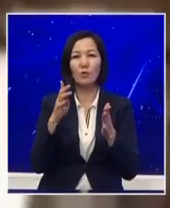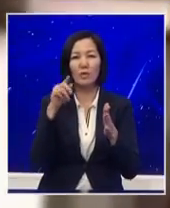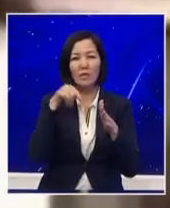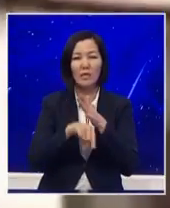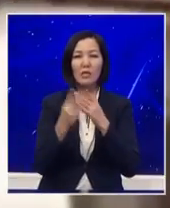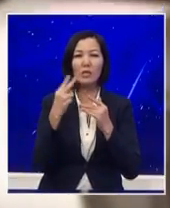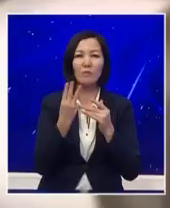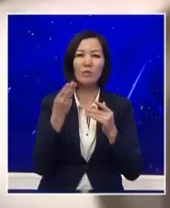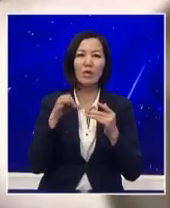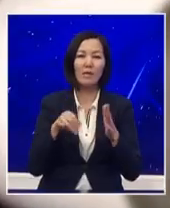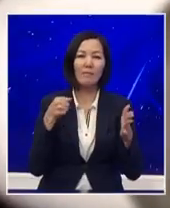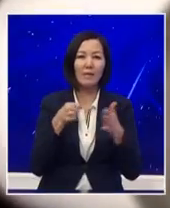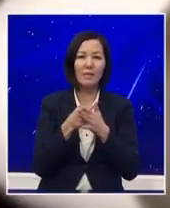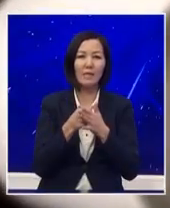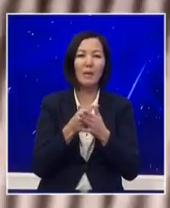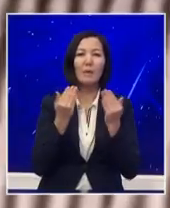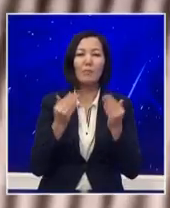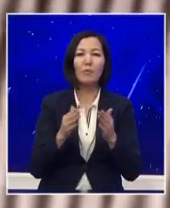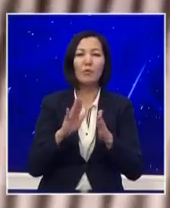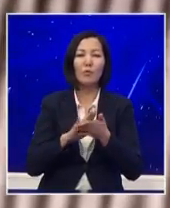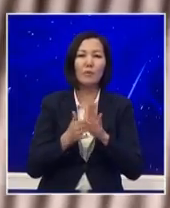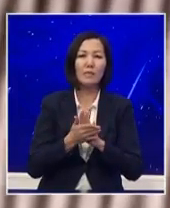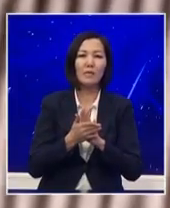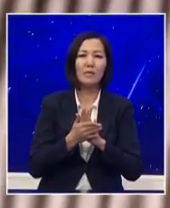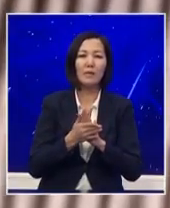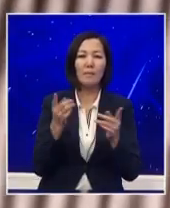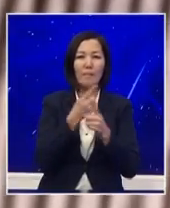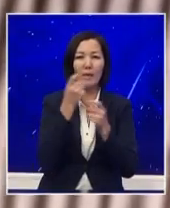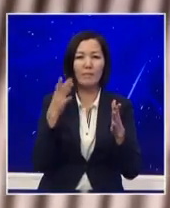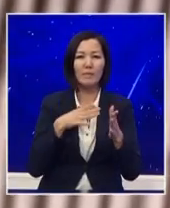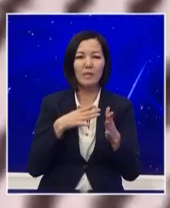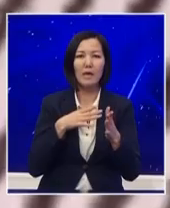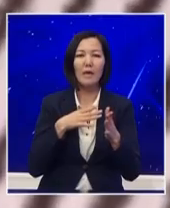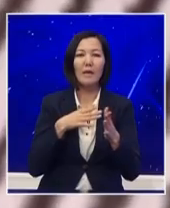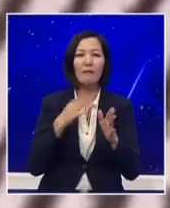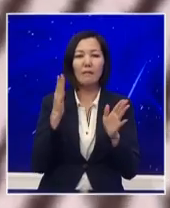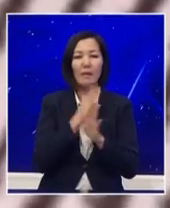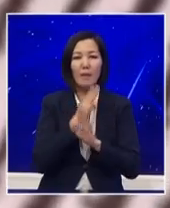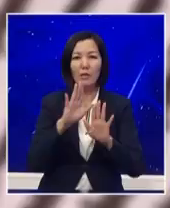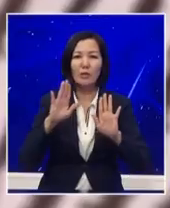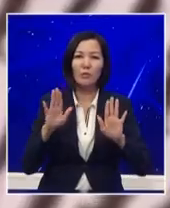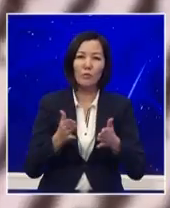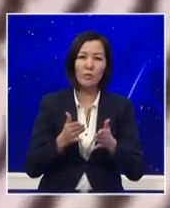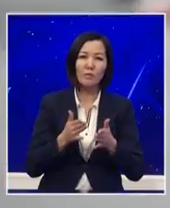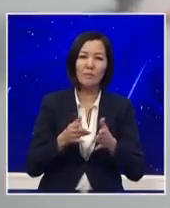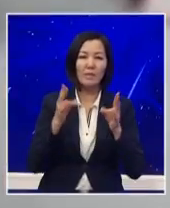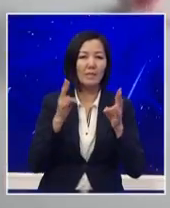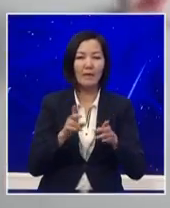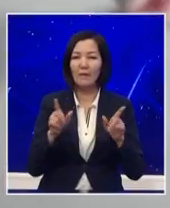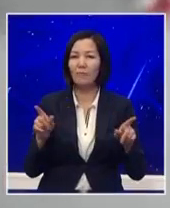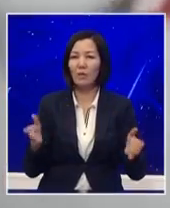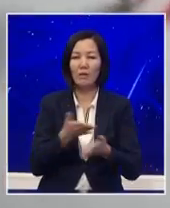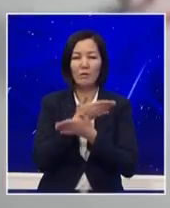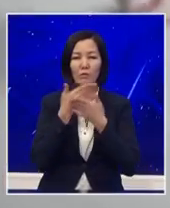20 шақырымға дейін жеткен. Бұл туралы облыстық төтенше жағдайлар департаменті өкілдері мәлімдеді. Абырой болғанда табиғаттың тосын мінезінен